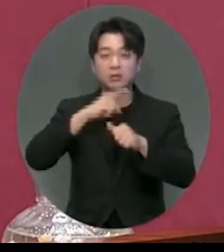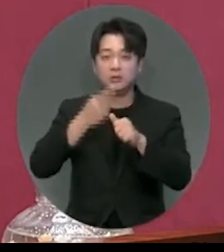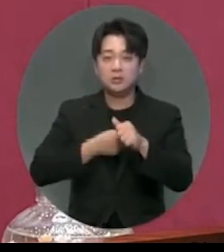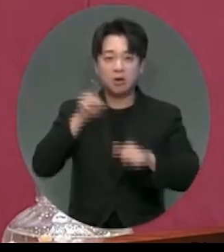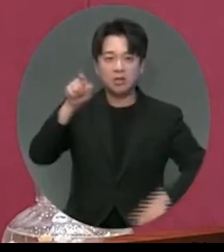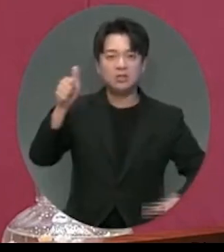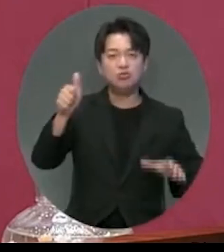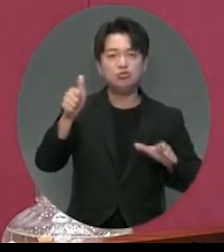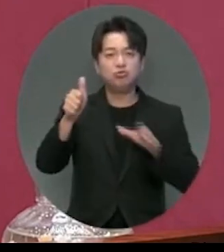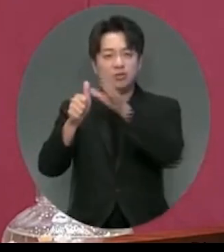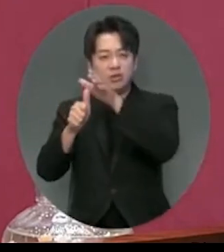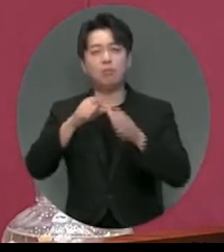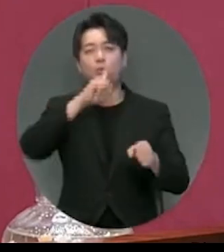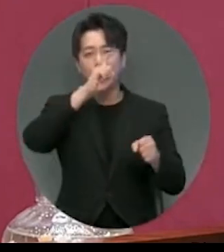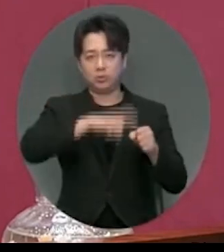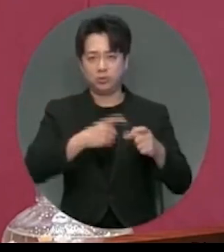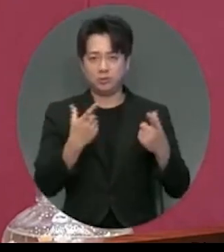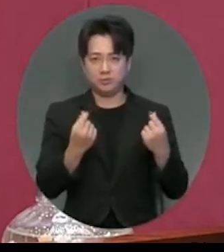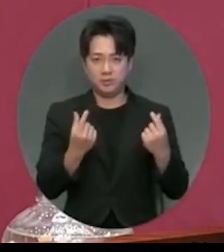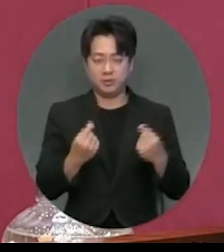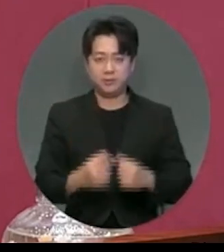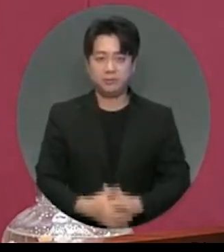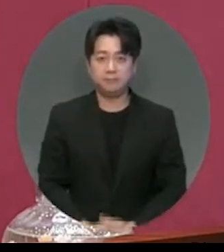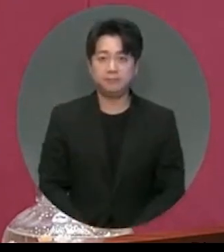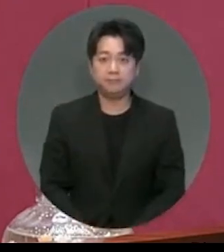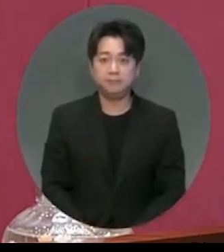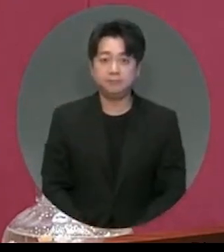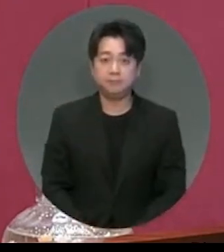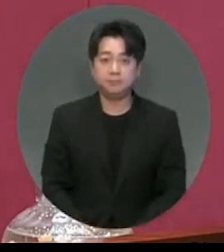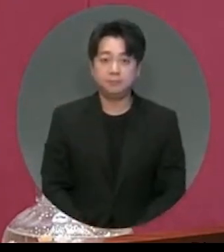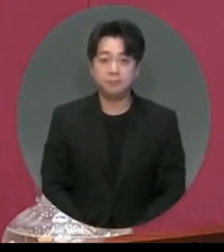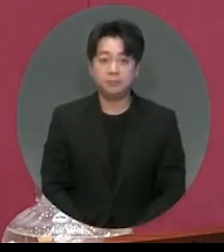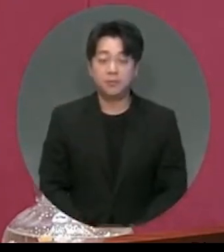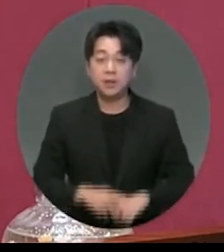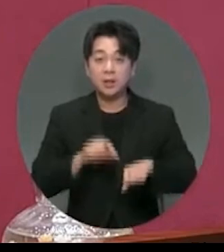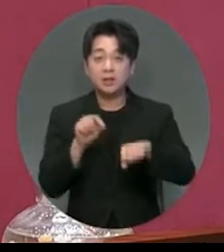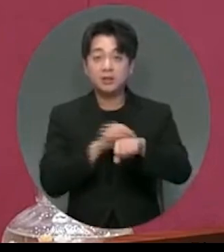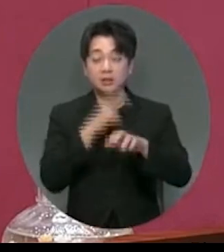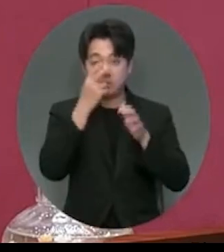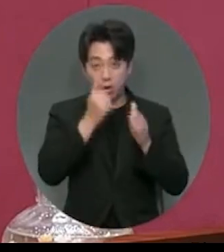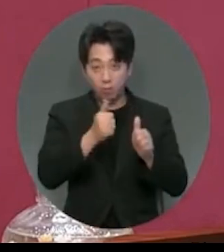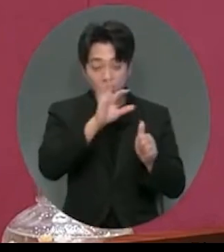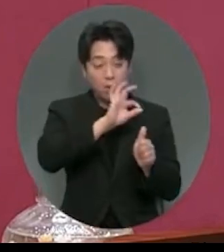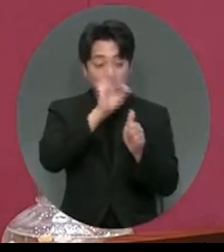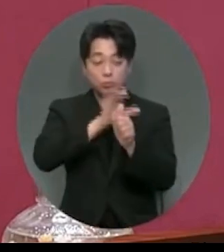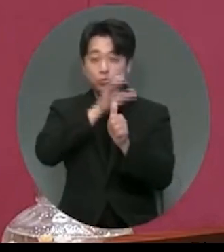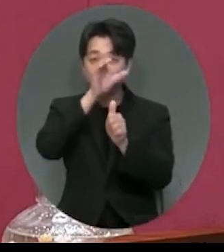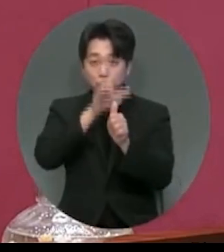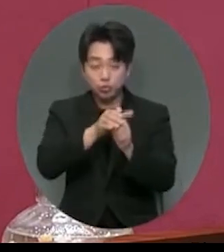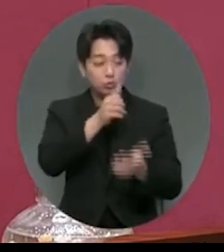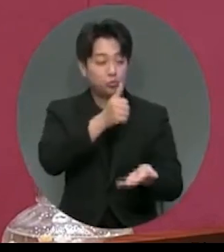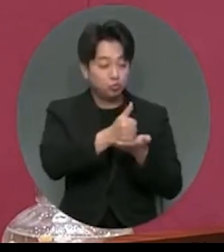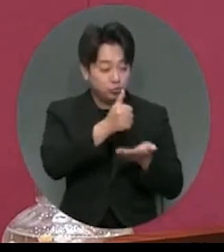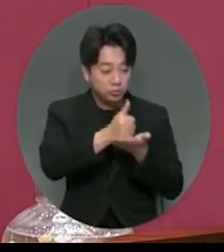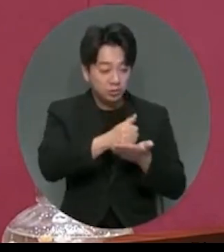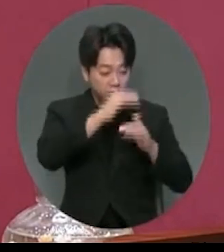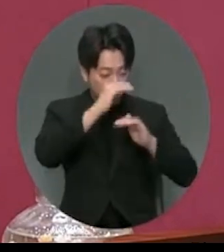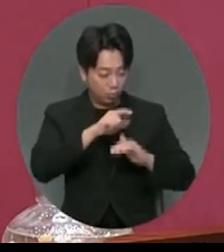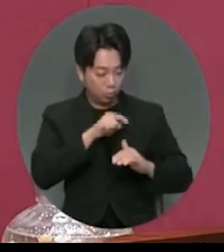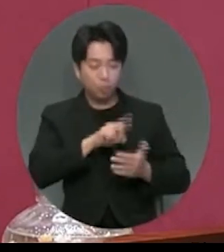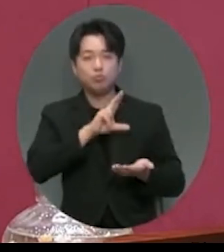죽이기 정쟁용입니다. 다음으로 특검 후보 추천 문제가 있습니다. 특검